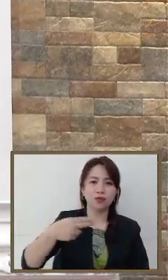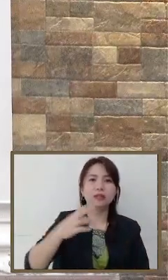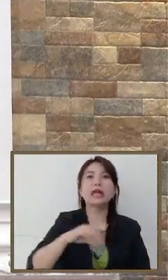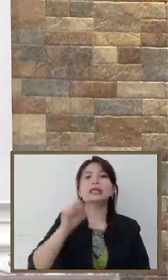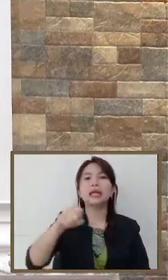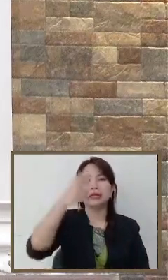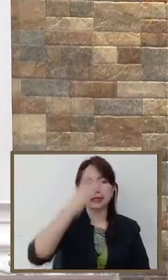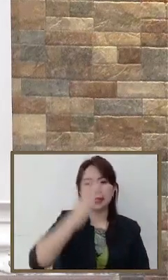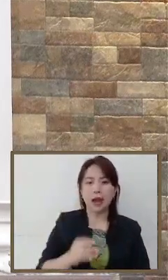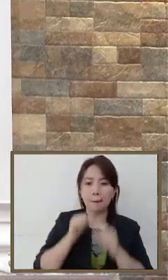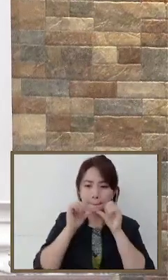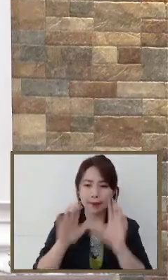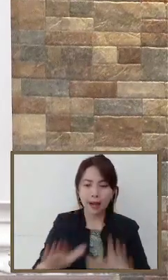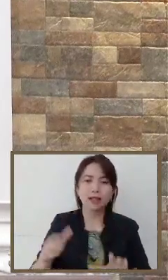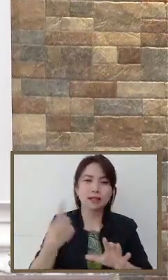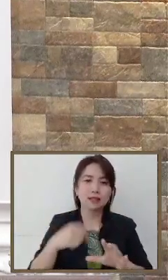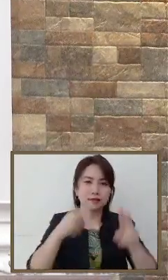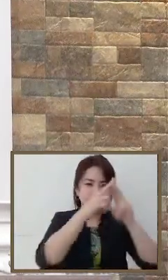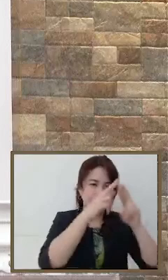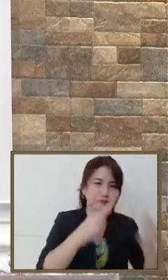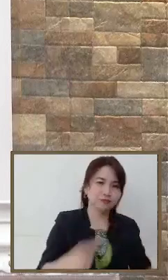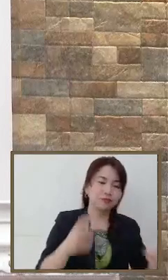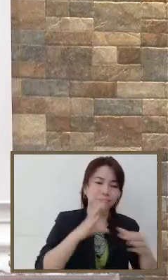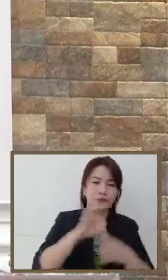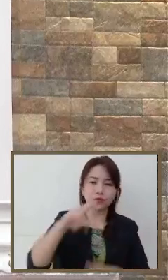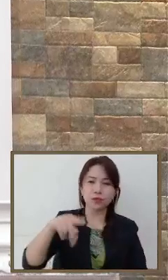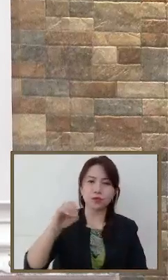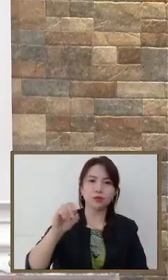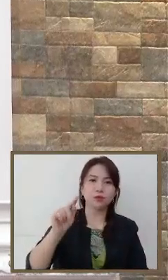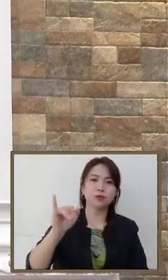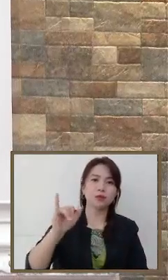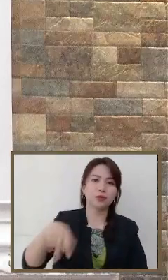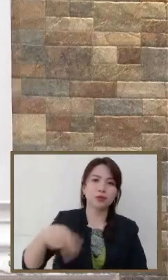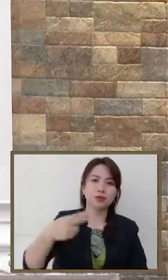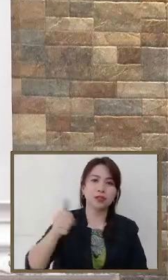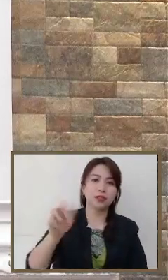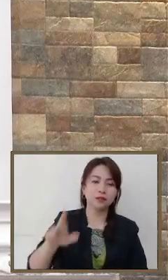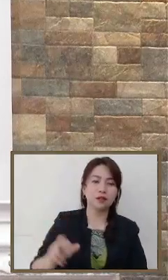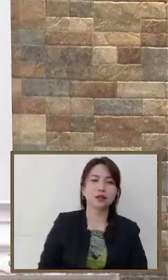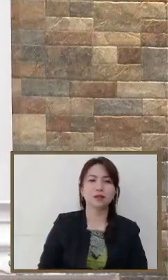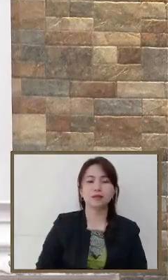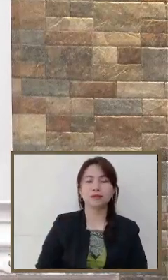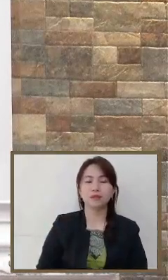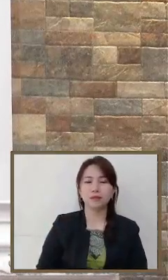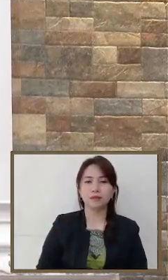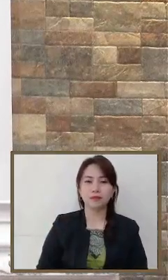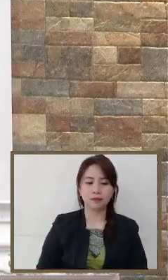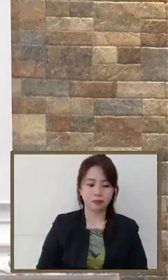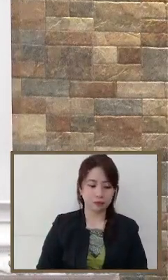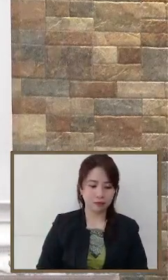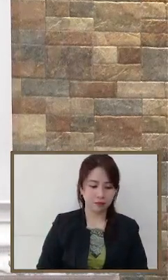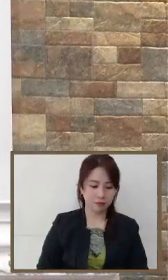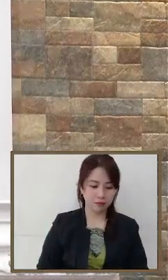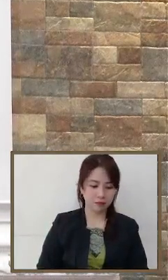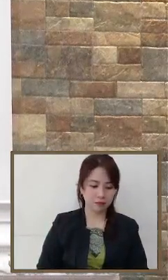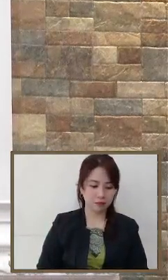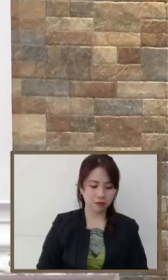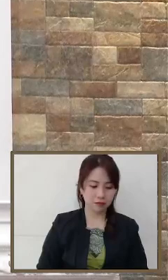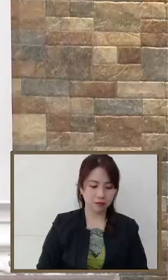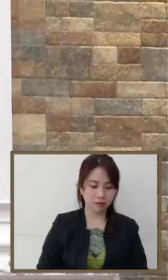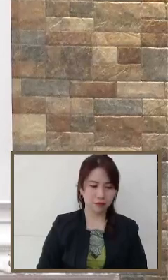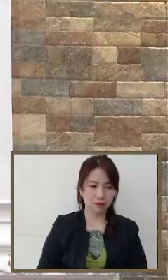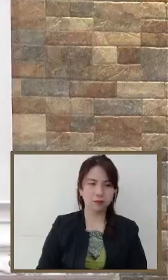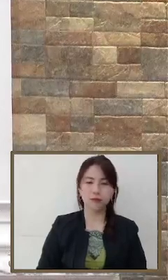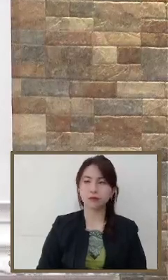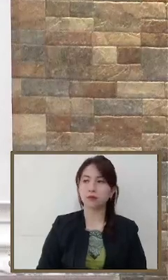Joseph for joseph's sake God bless The House of potipar could you imagine mga kapatid ganyan ang